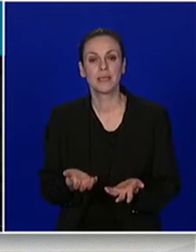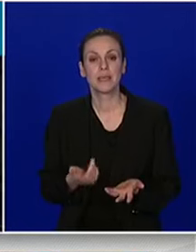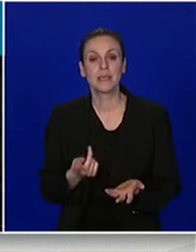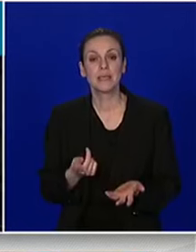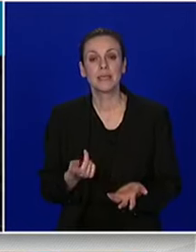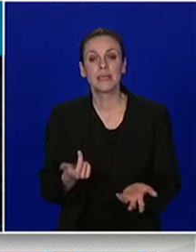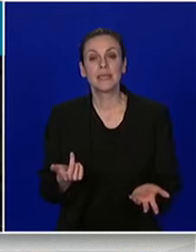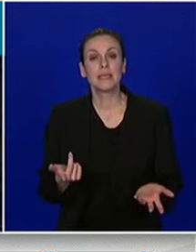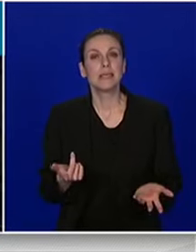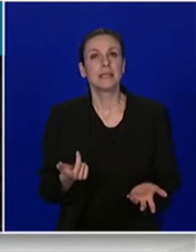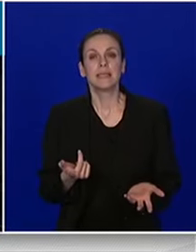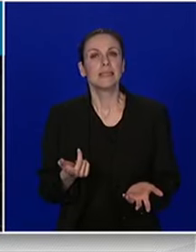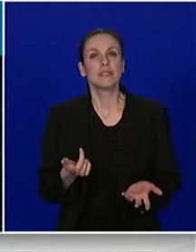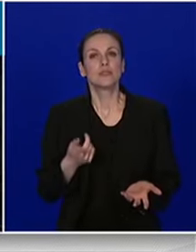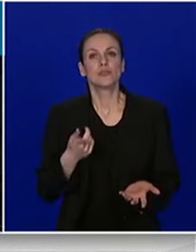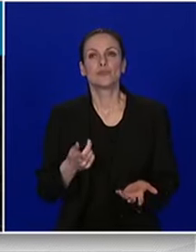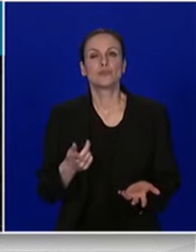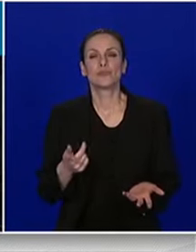nešto što bi